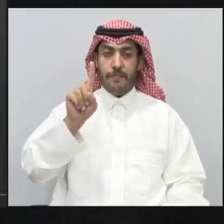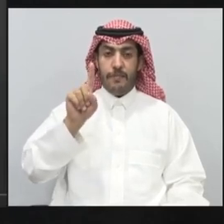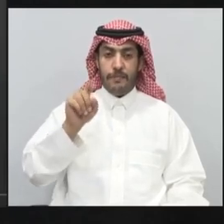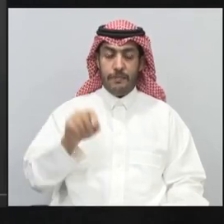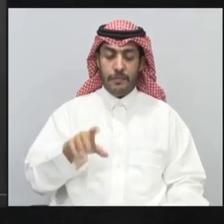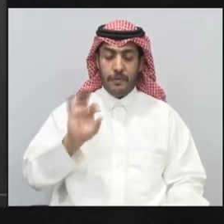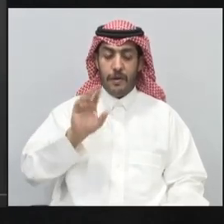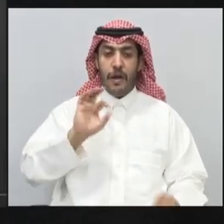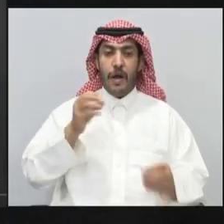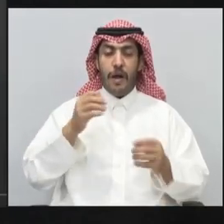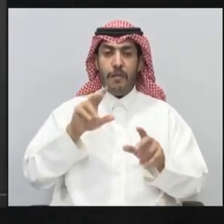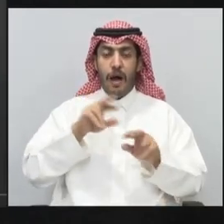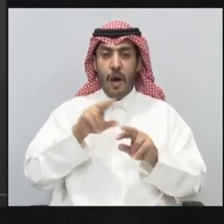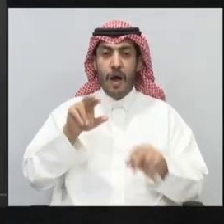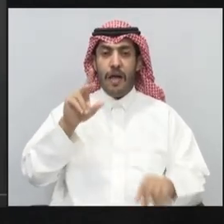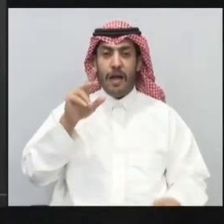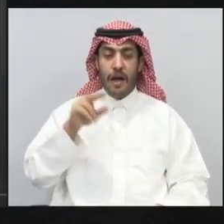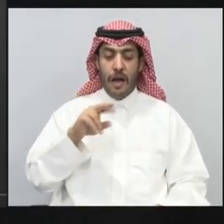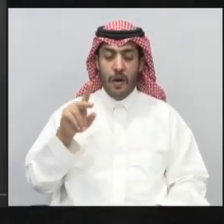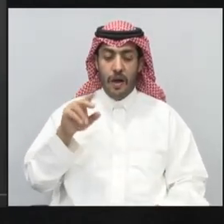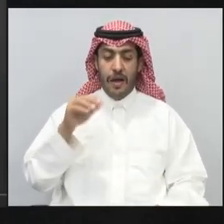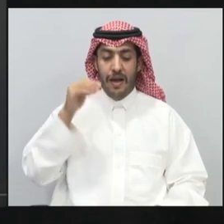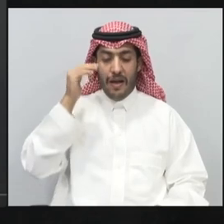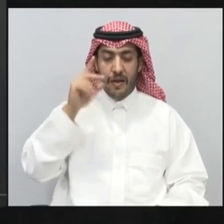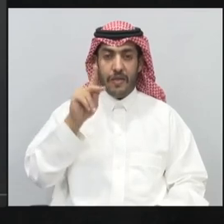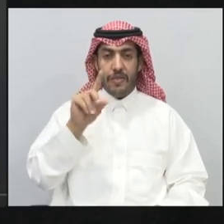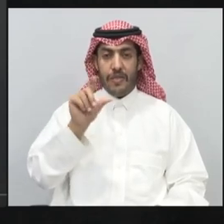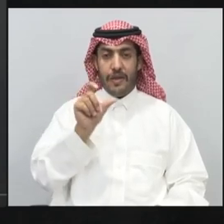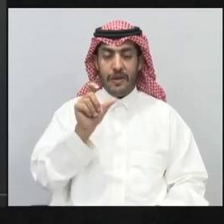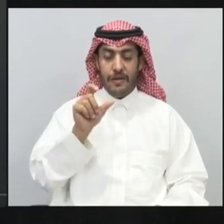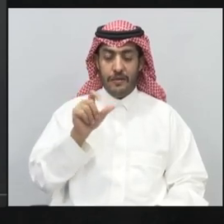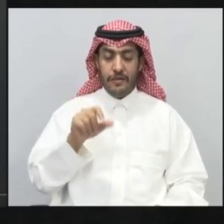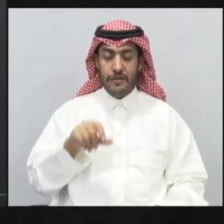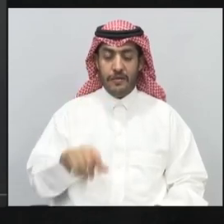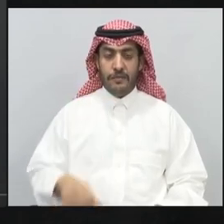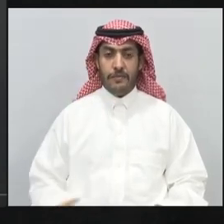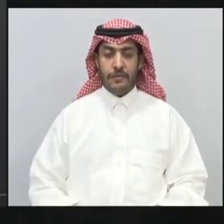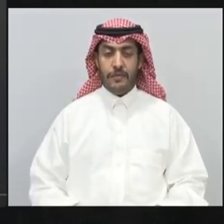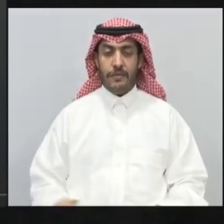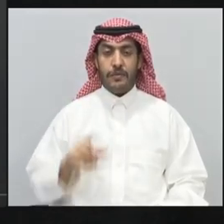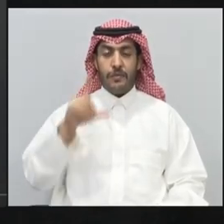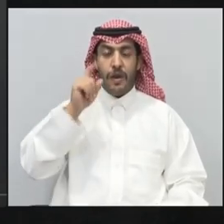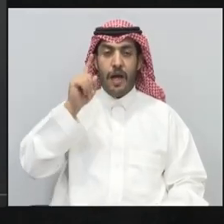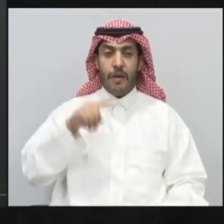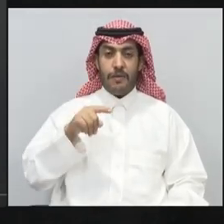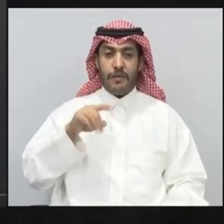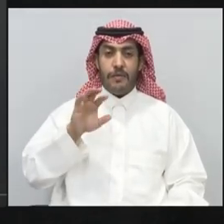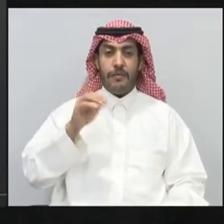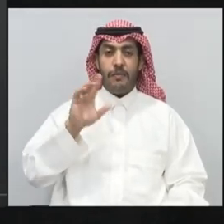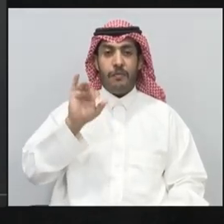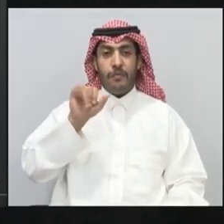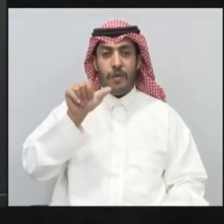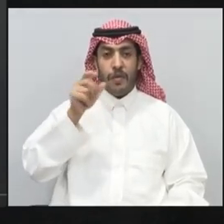من اخوات ظنه هب من اخوات ظنوهب هنا لزم صوره الامر ولم ياتي منه